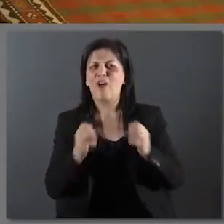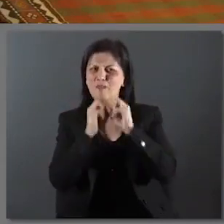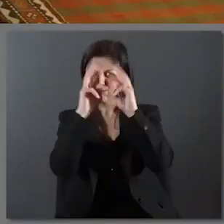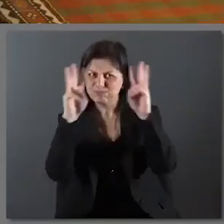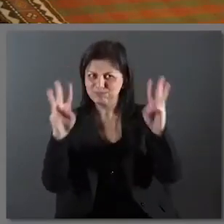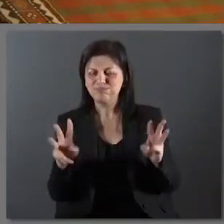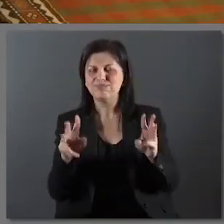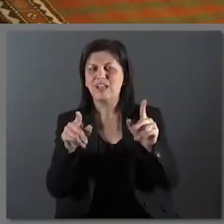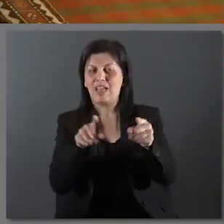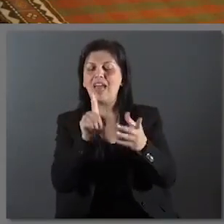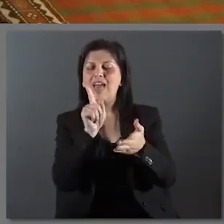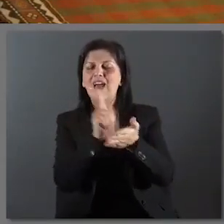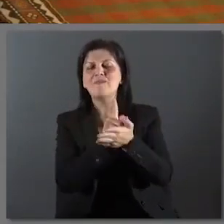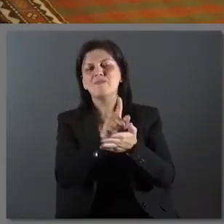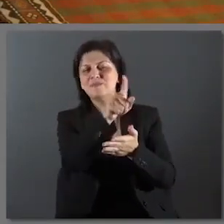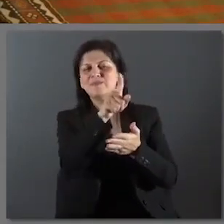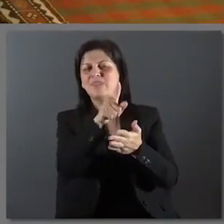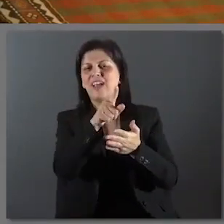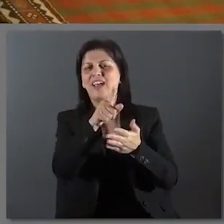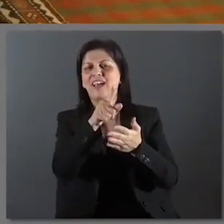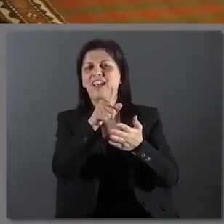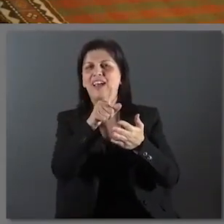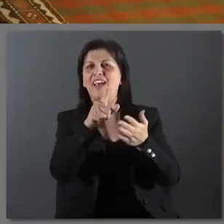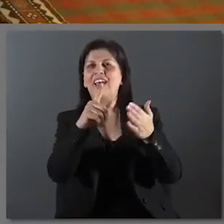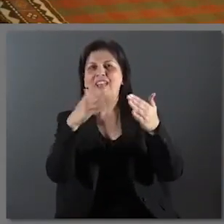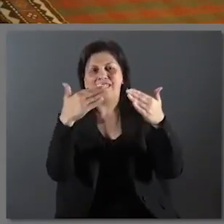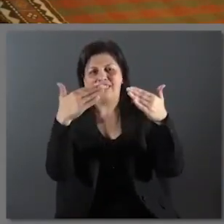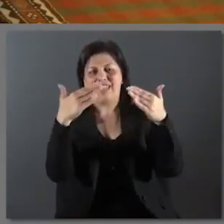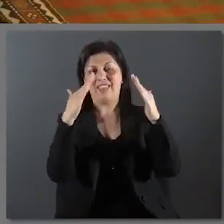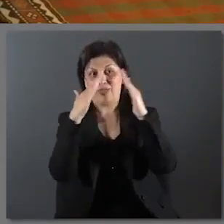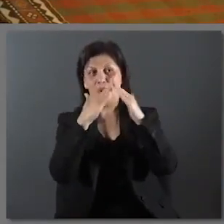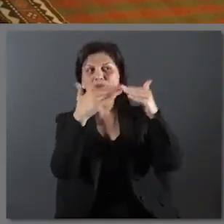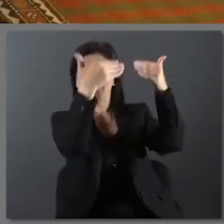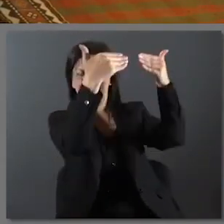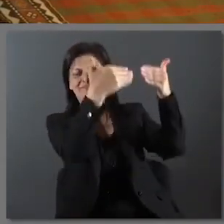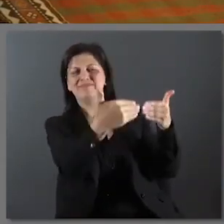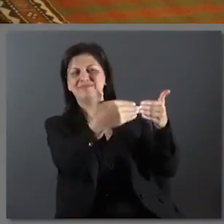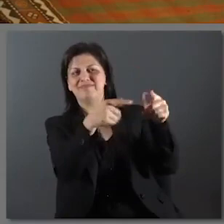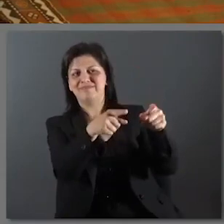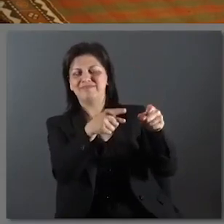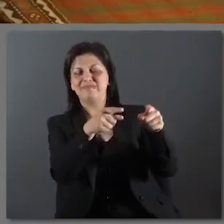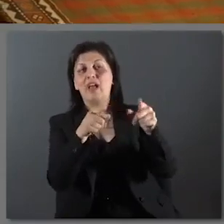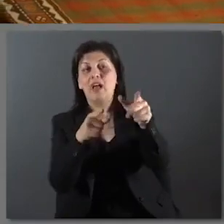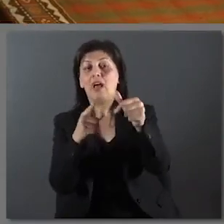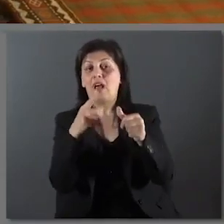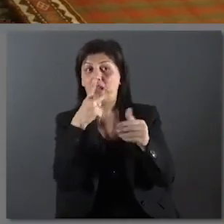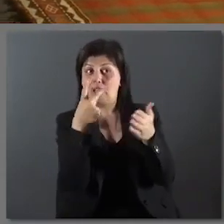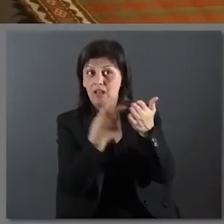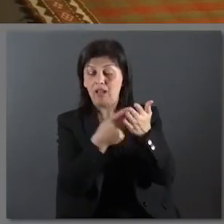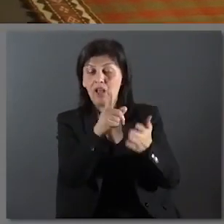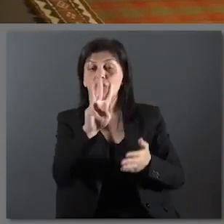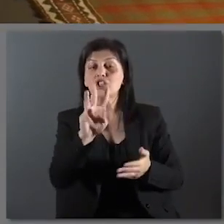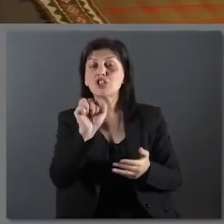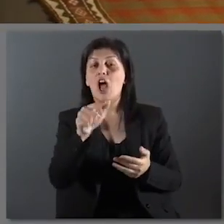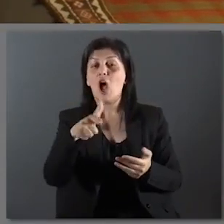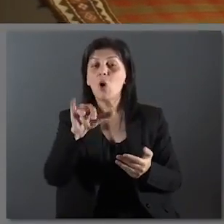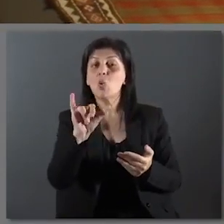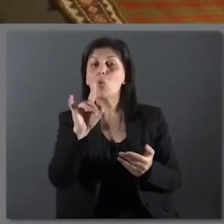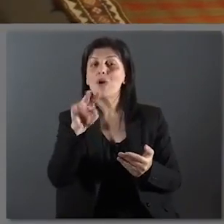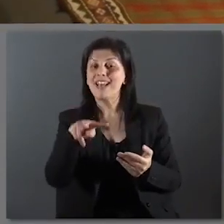evlərdə yalnız divardan asılardı. Bu gördüyümüz isə Şaquli Hanadır.